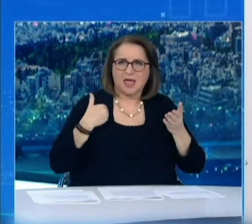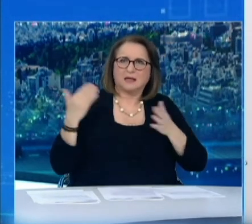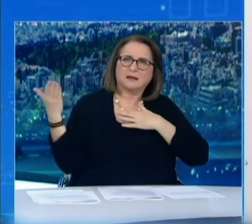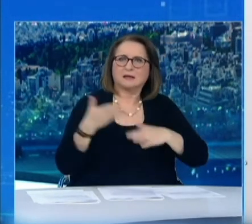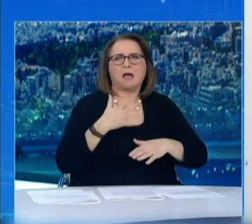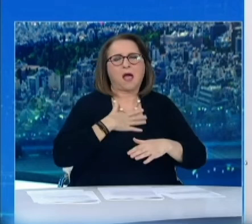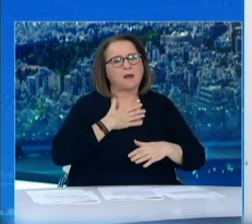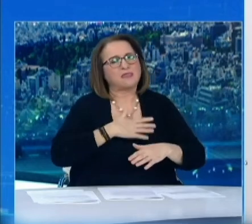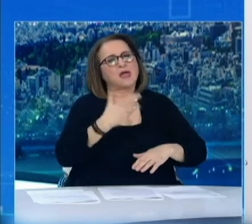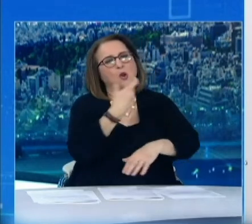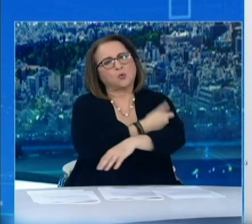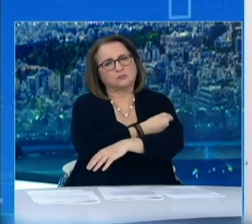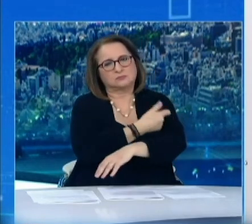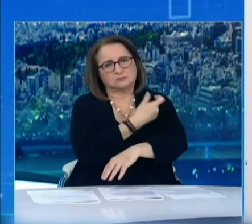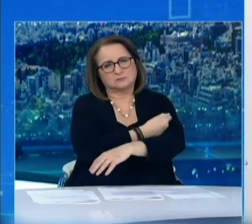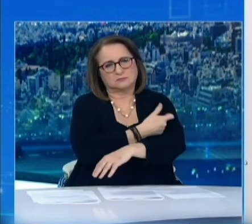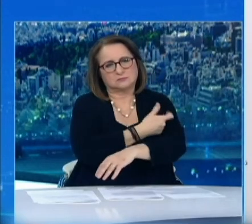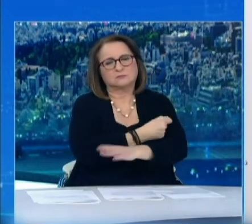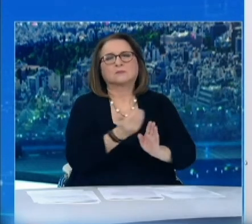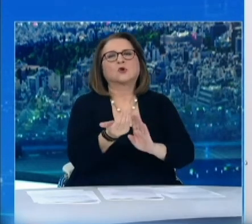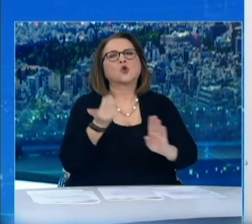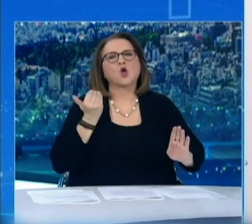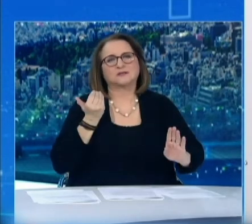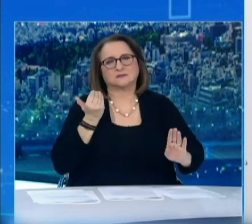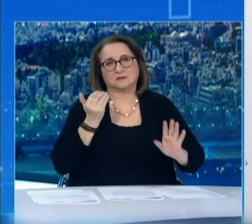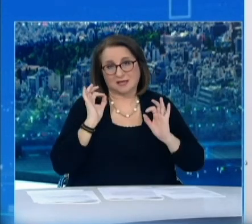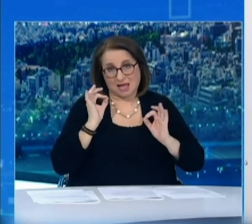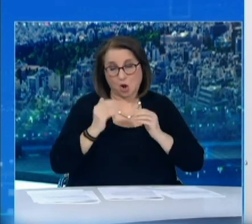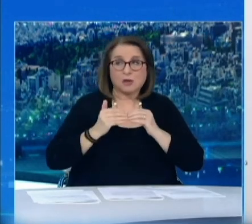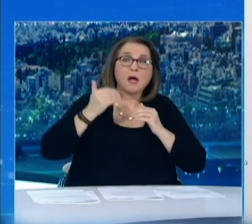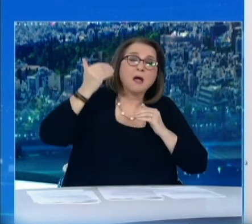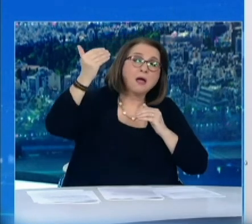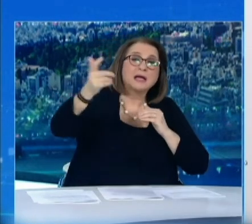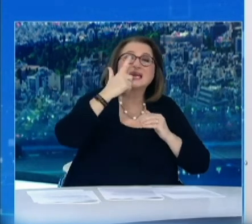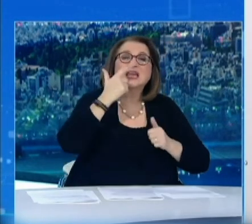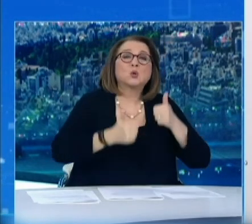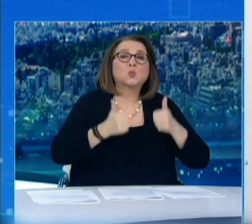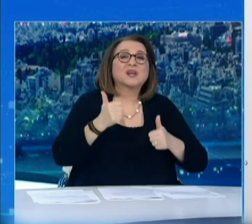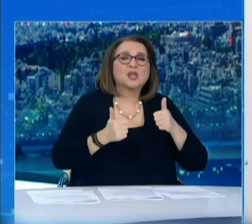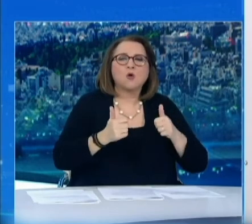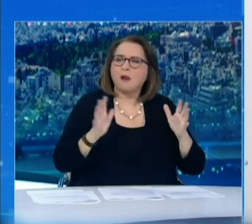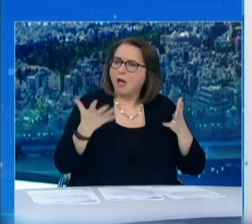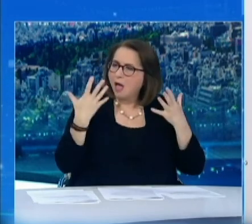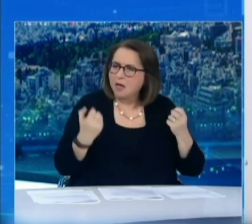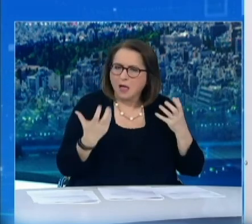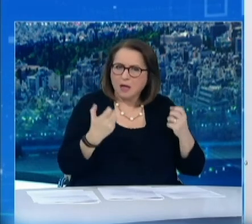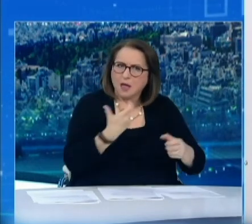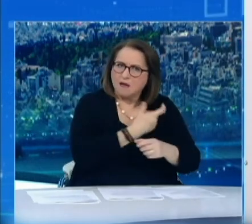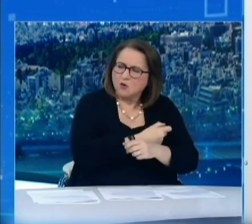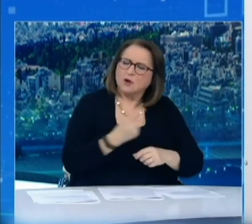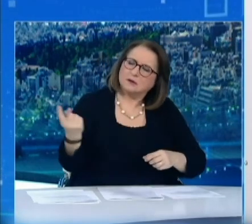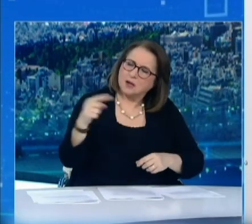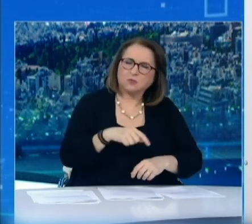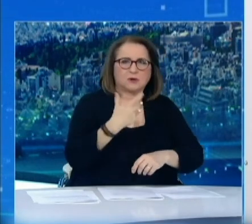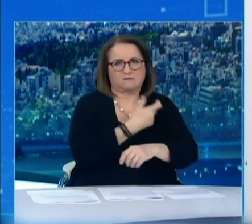ομάδας αυτά να εμβολιαστούν νωρίτερα από ό,τι θα ήταν η σειρά που θα είχαν με βάση την προτεραιοποίηση. Να σημειώσω